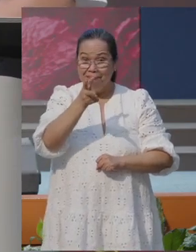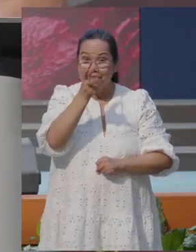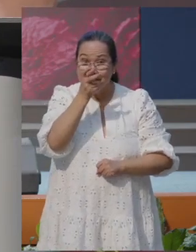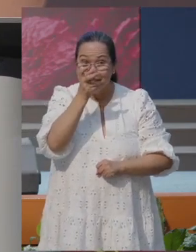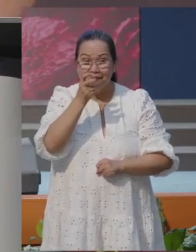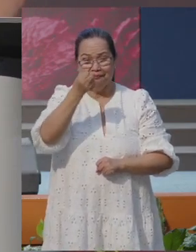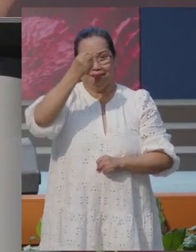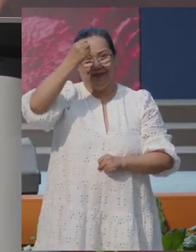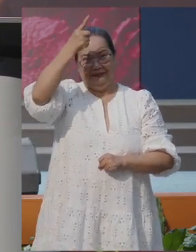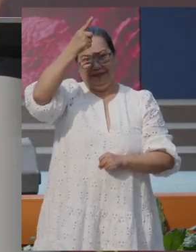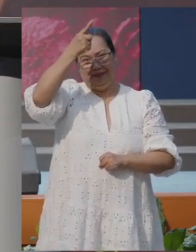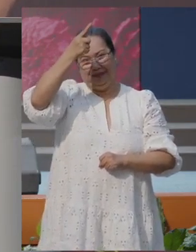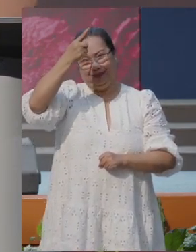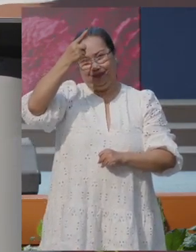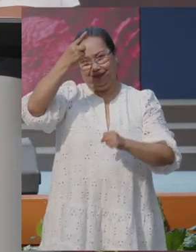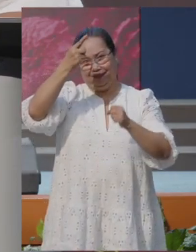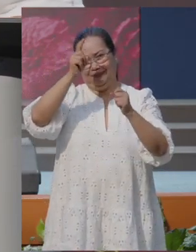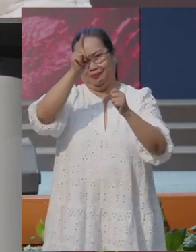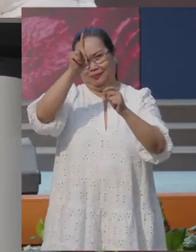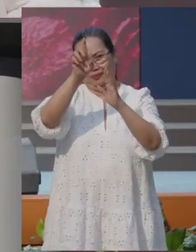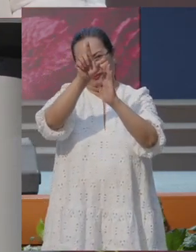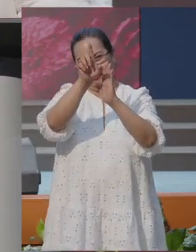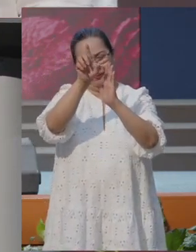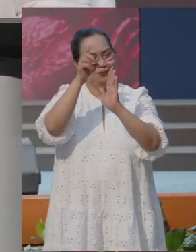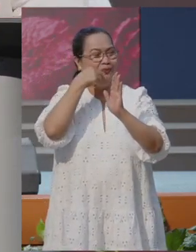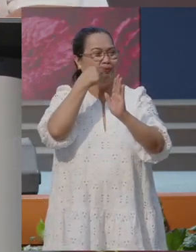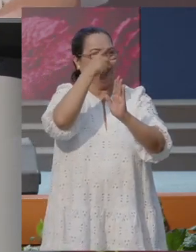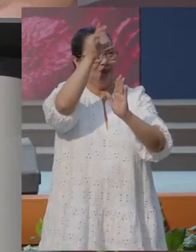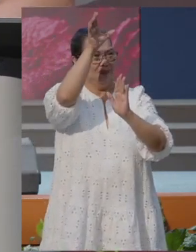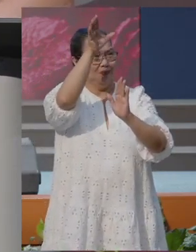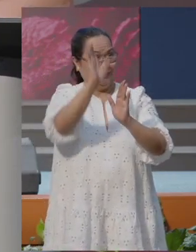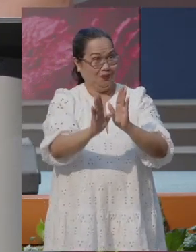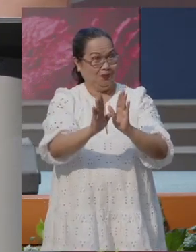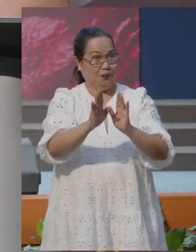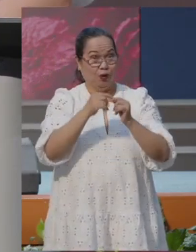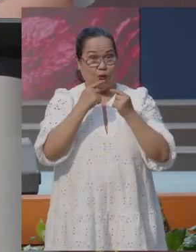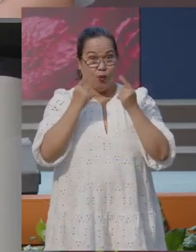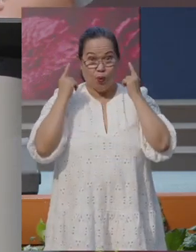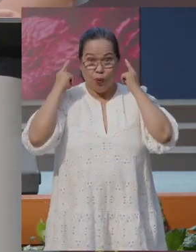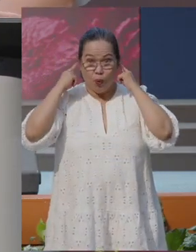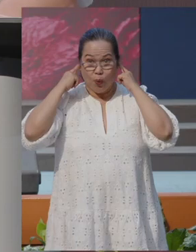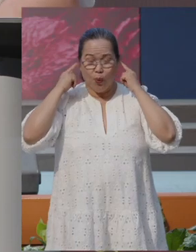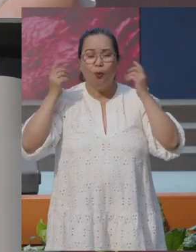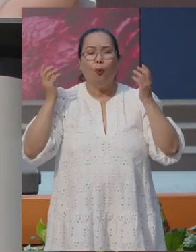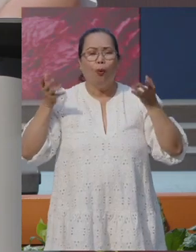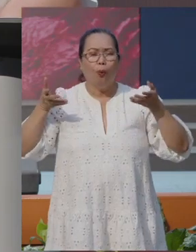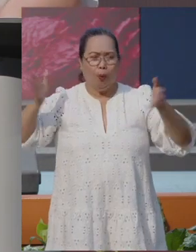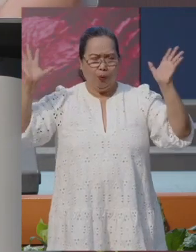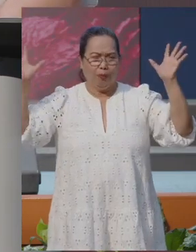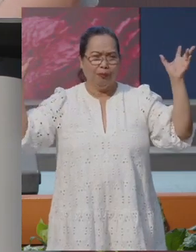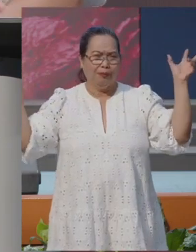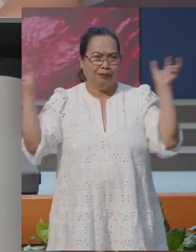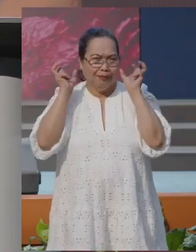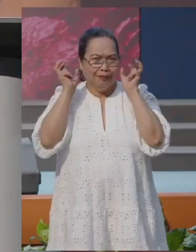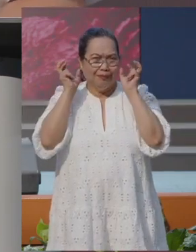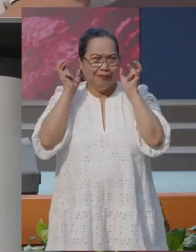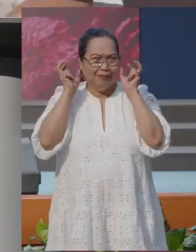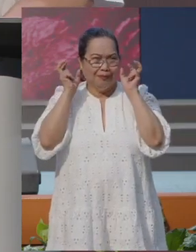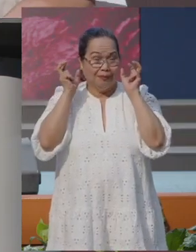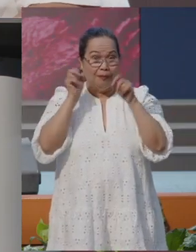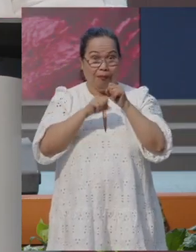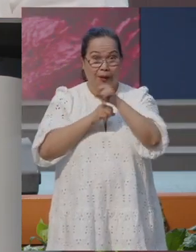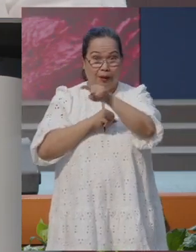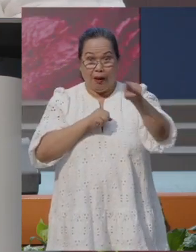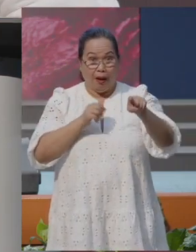ang kanyang turo. Ang sabi niya palagi, "He who has ears, let him hear." So merong mga iba